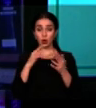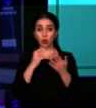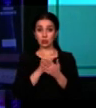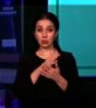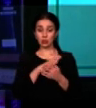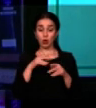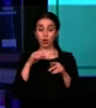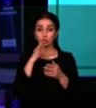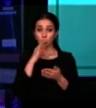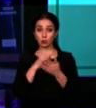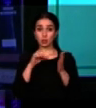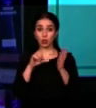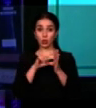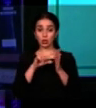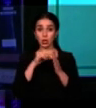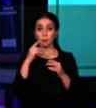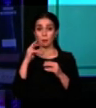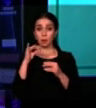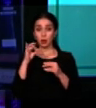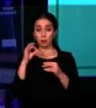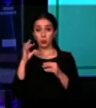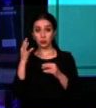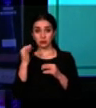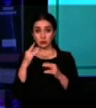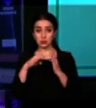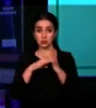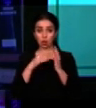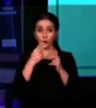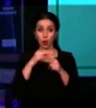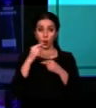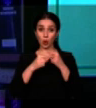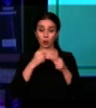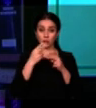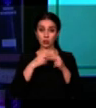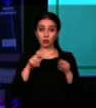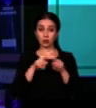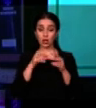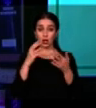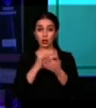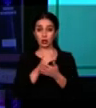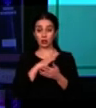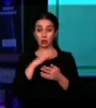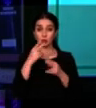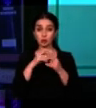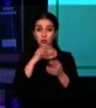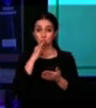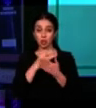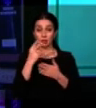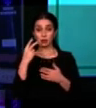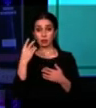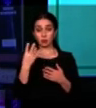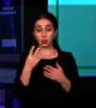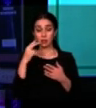Javobimiz 6. Proporsiya orqali tomonlar uzunligi 24 va 18 ekanligini aniqladik. Javobimiz